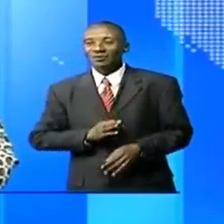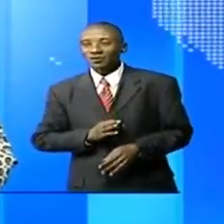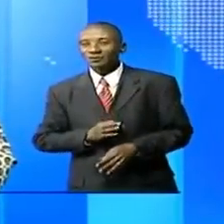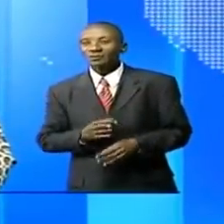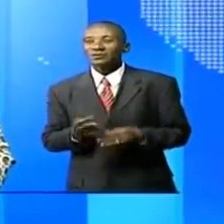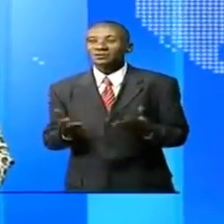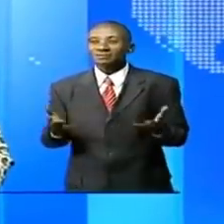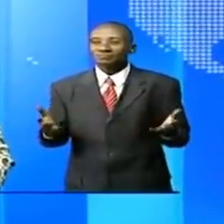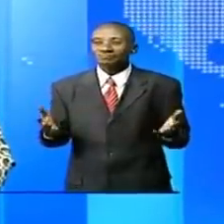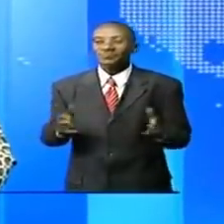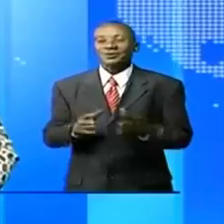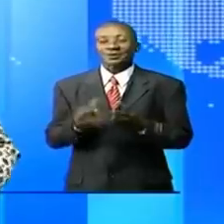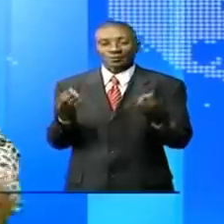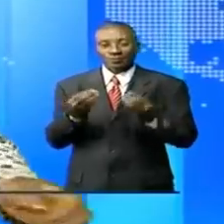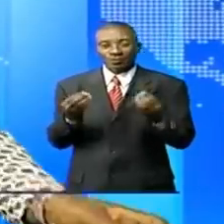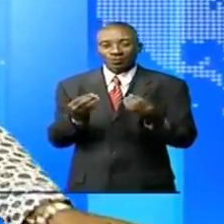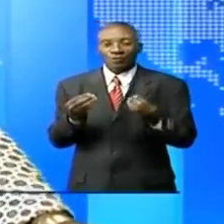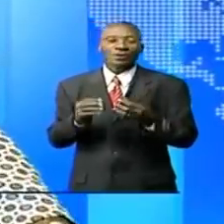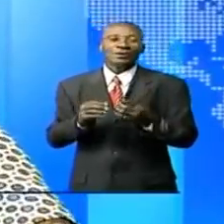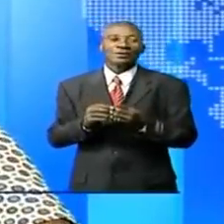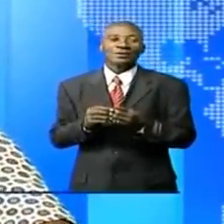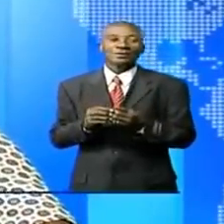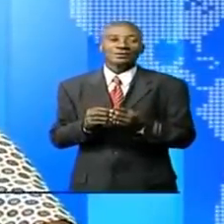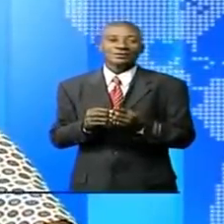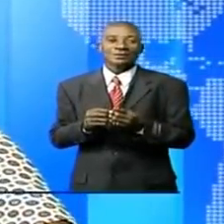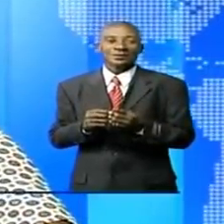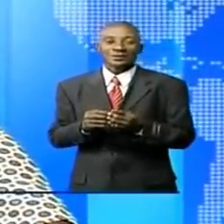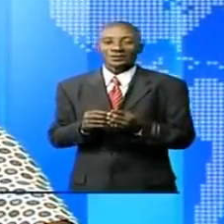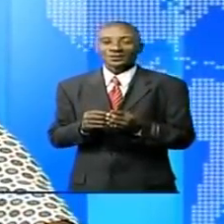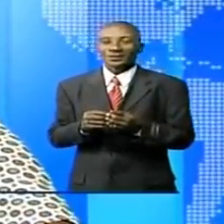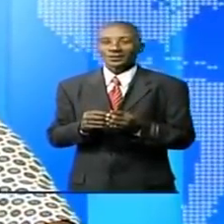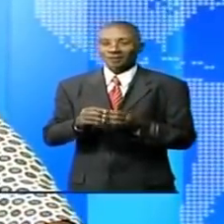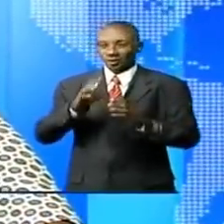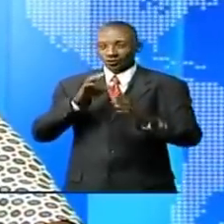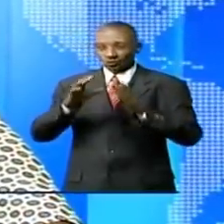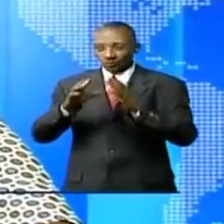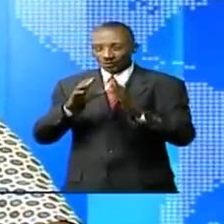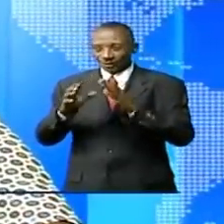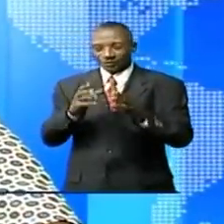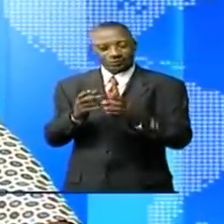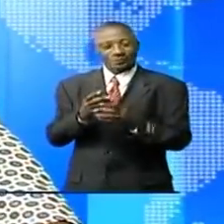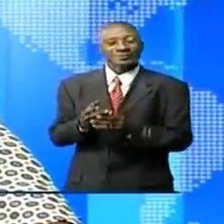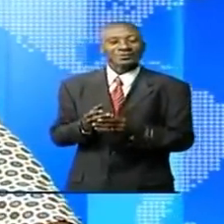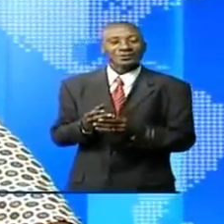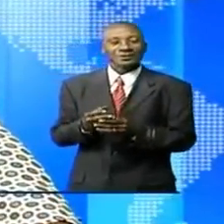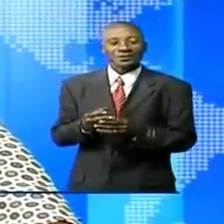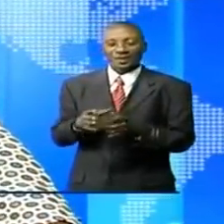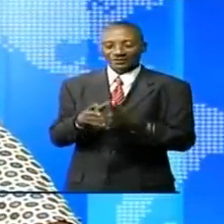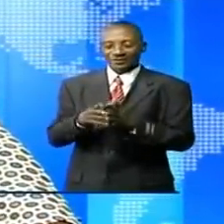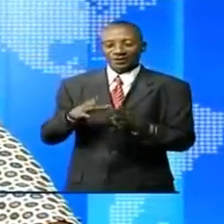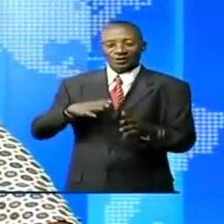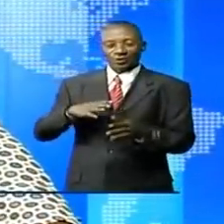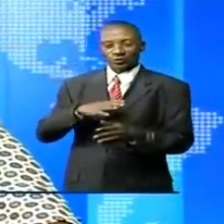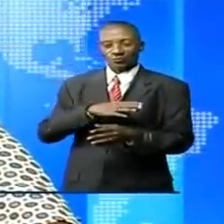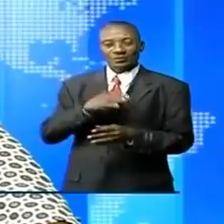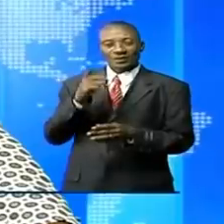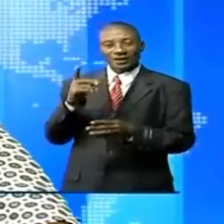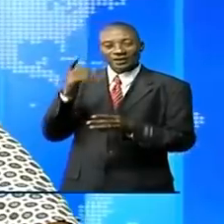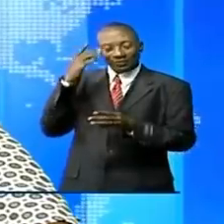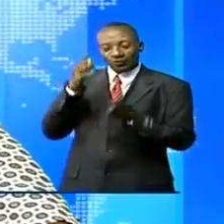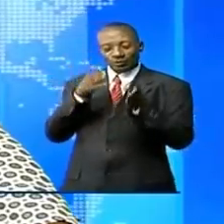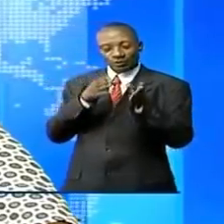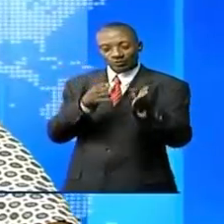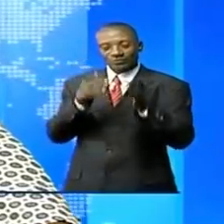du cinquantenaire Alpha Omega Tumba Katala, son épouse Bibiche Dissosa ainsi